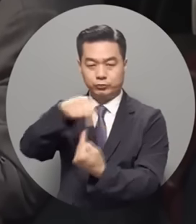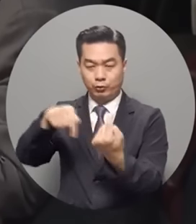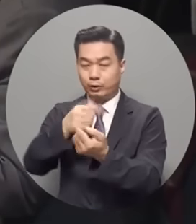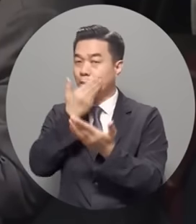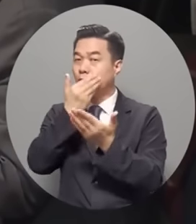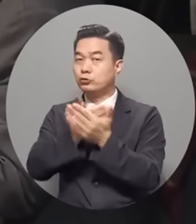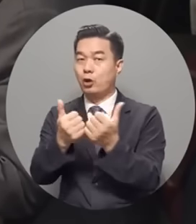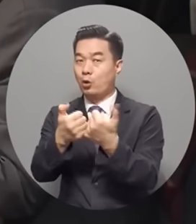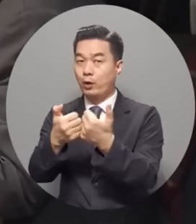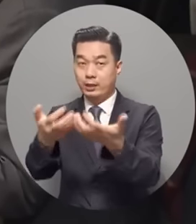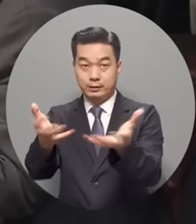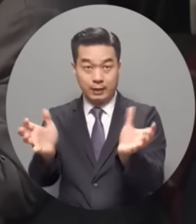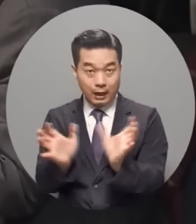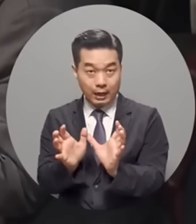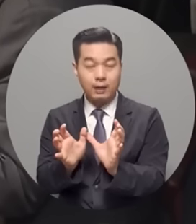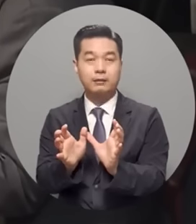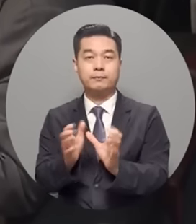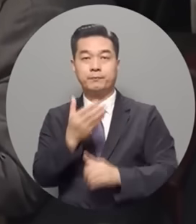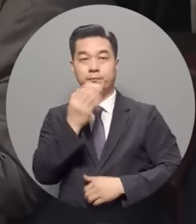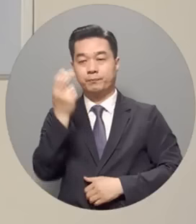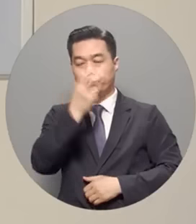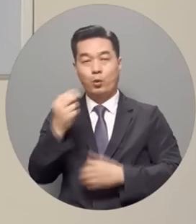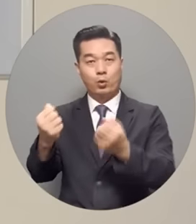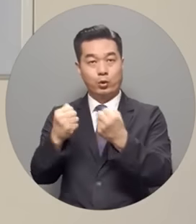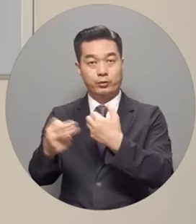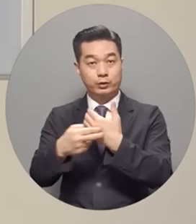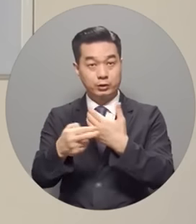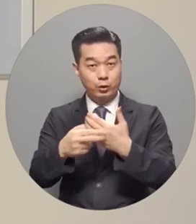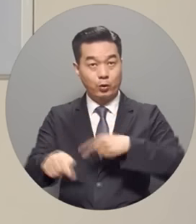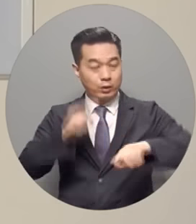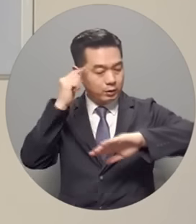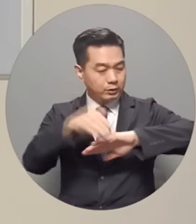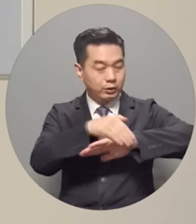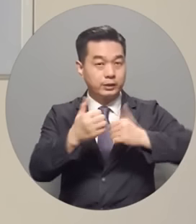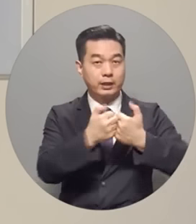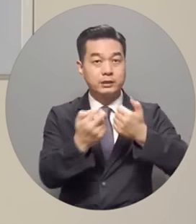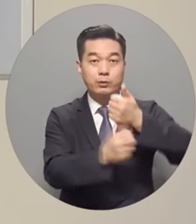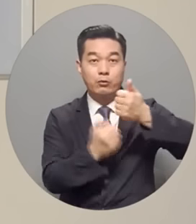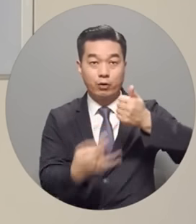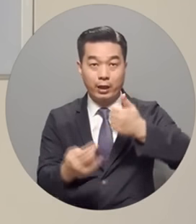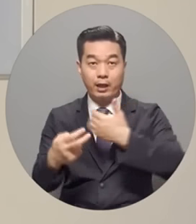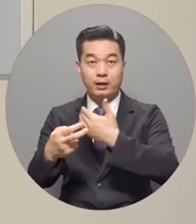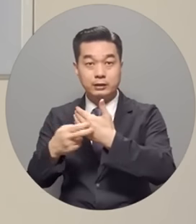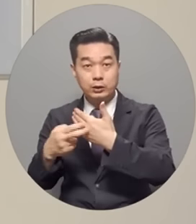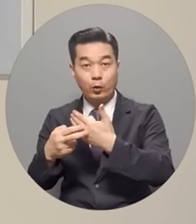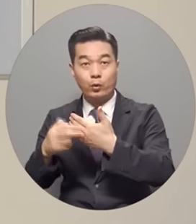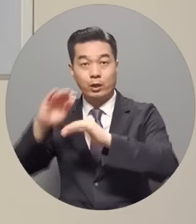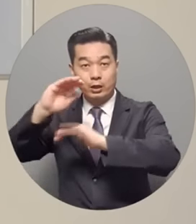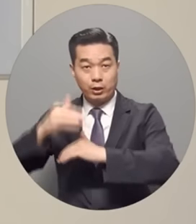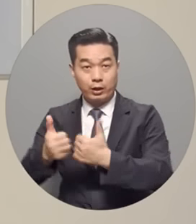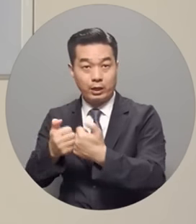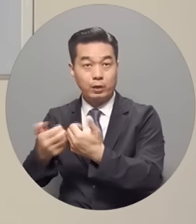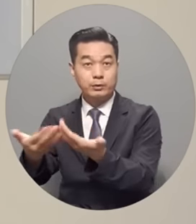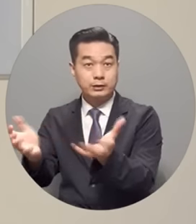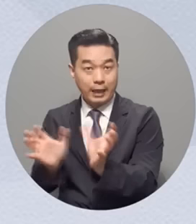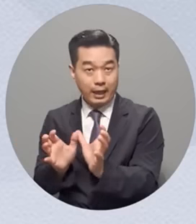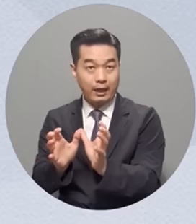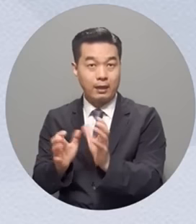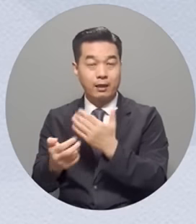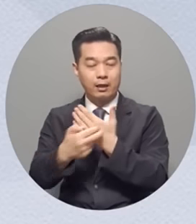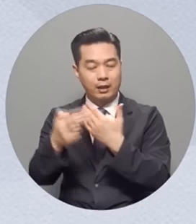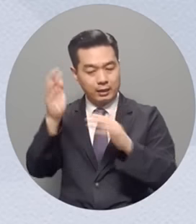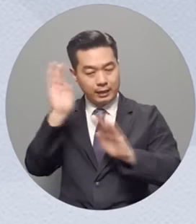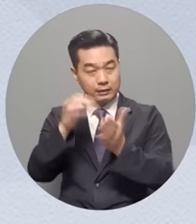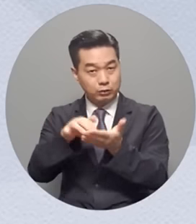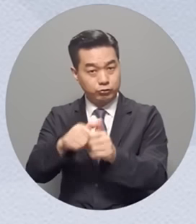회의체인 크게 보건 의료 정책 심의 위원회 의료 현안 협의체 의대정원 배정 위원회 등입니다 그런데 보건